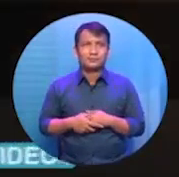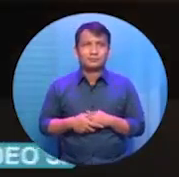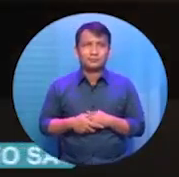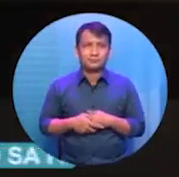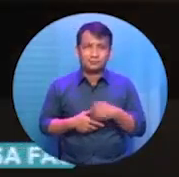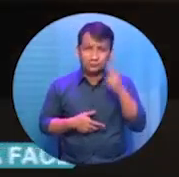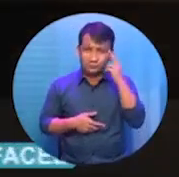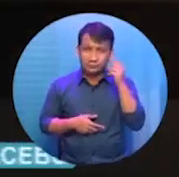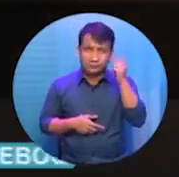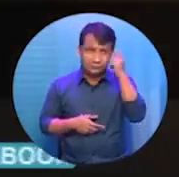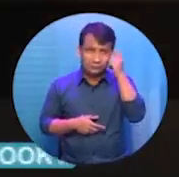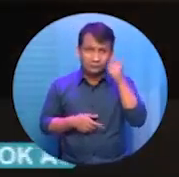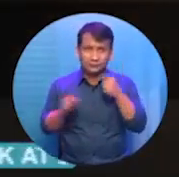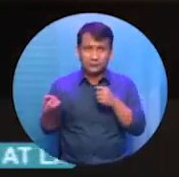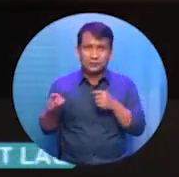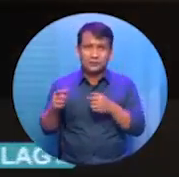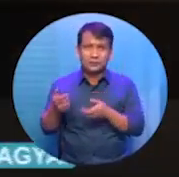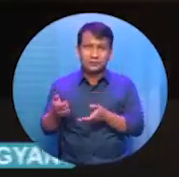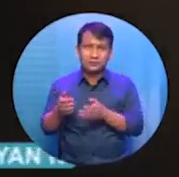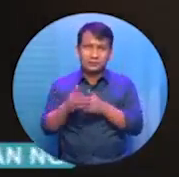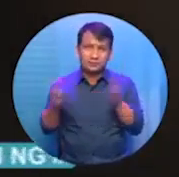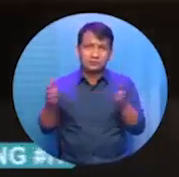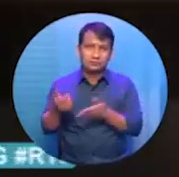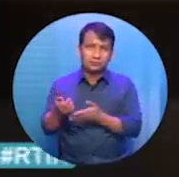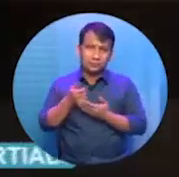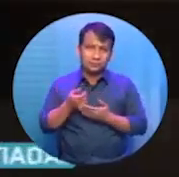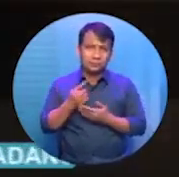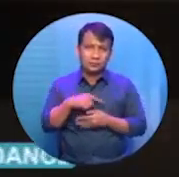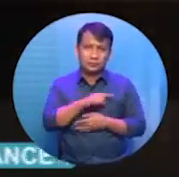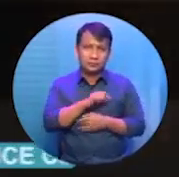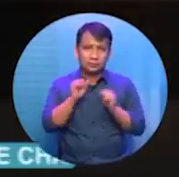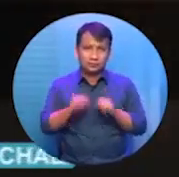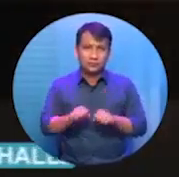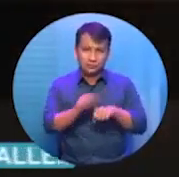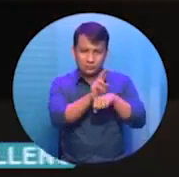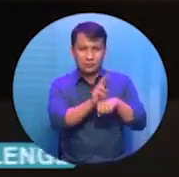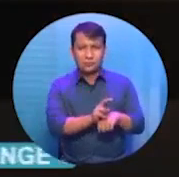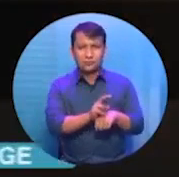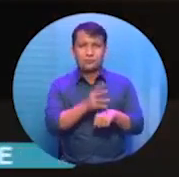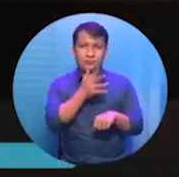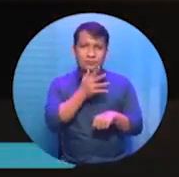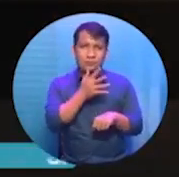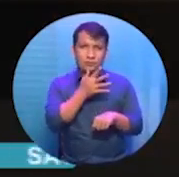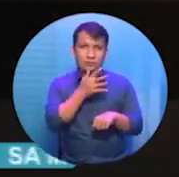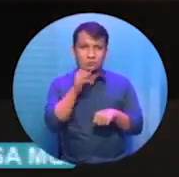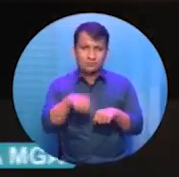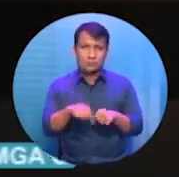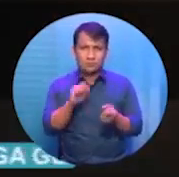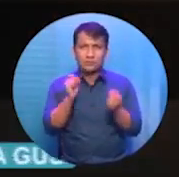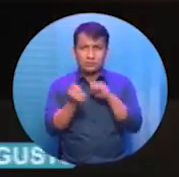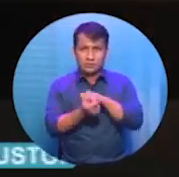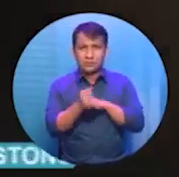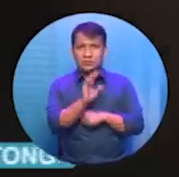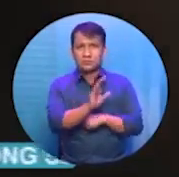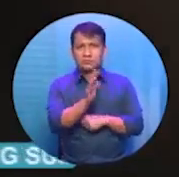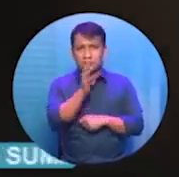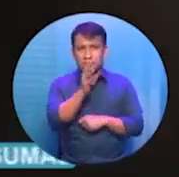Sir Rabi, sana po matulungan niyo po ako na maparehab po yung mama ko para po mabago lang po